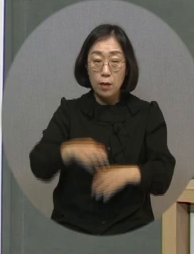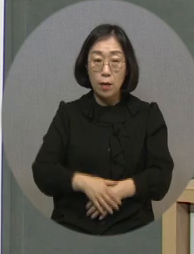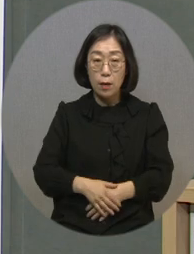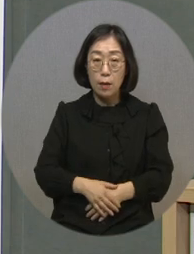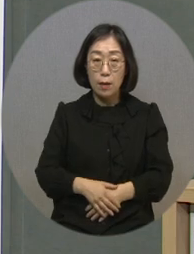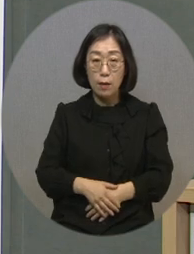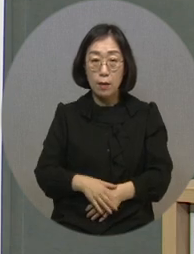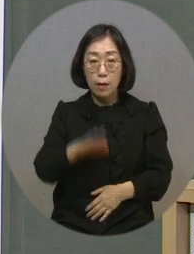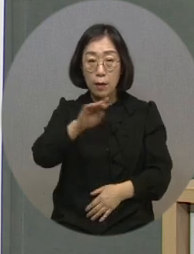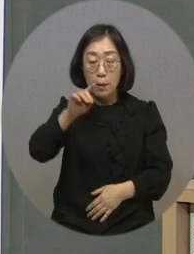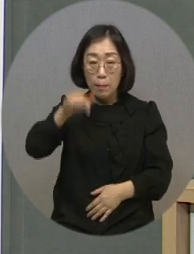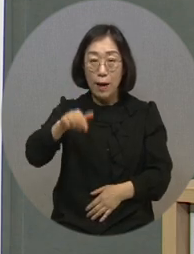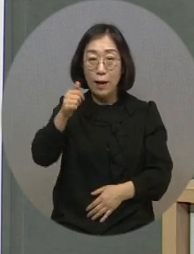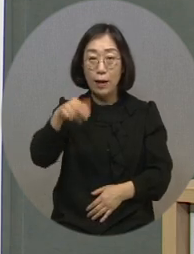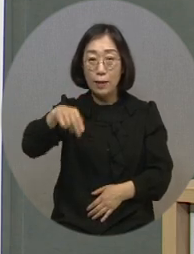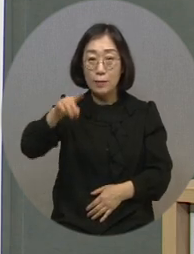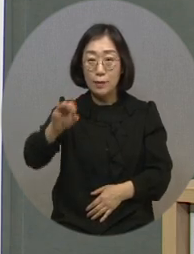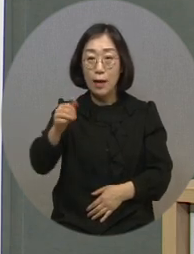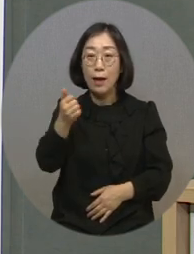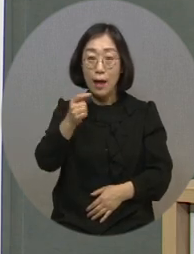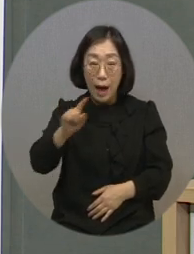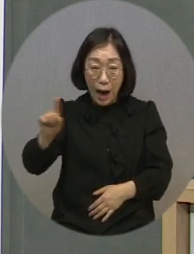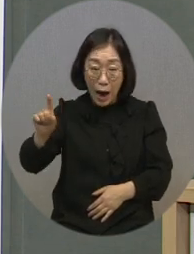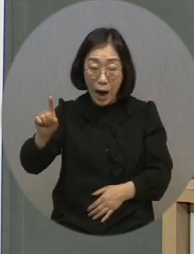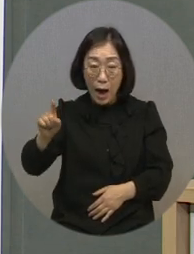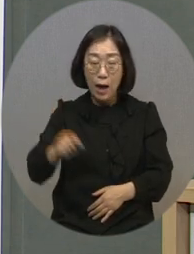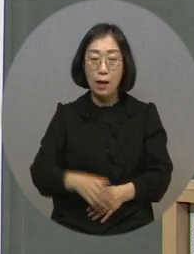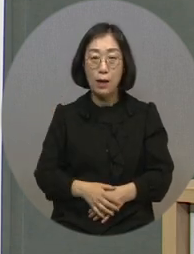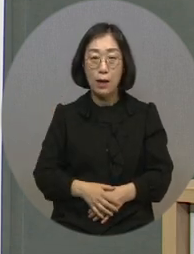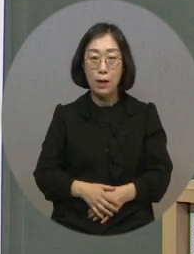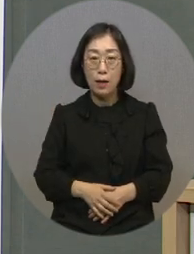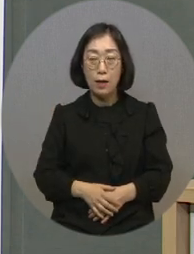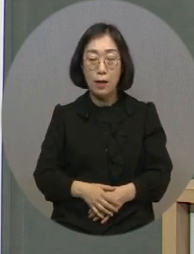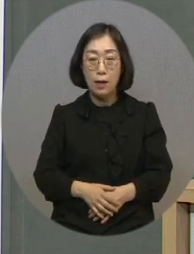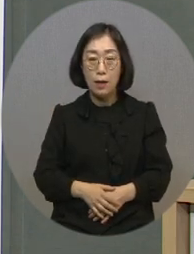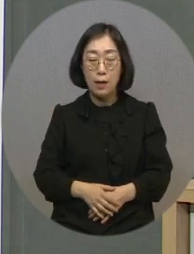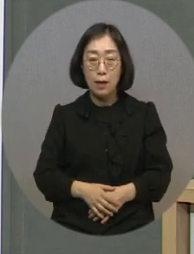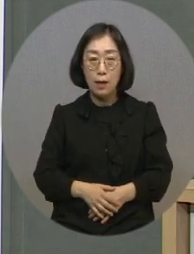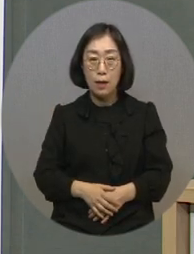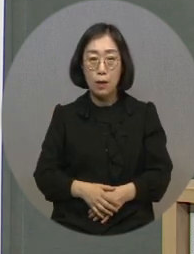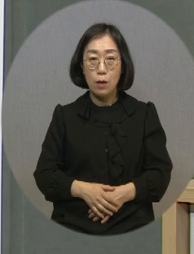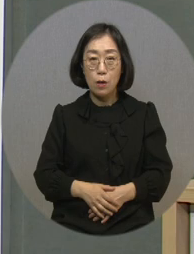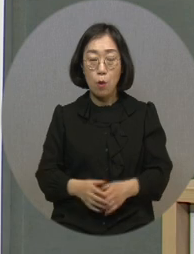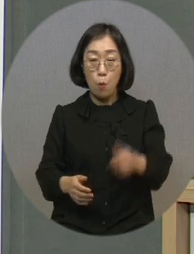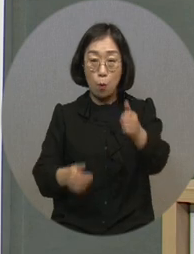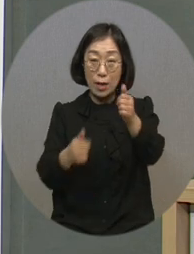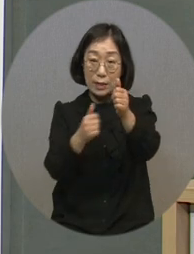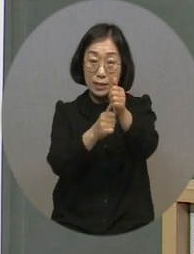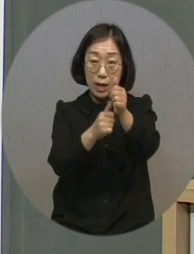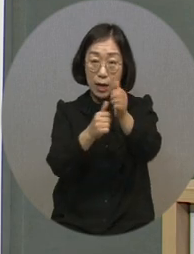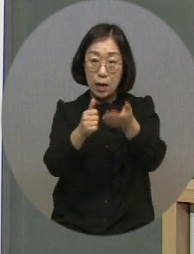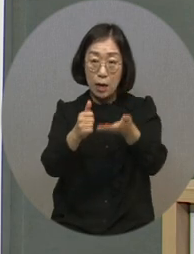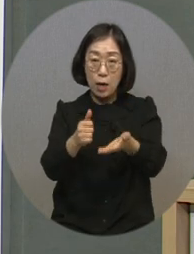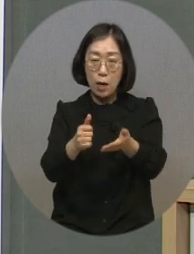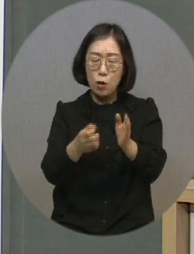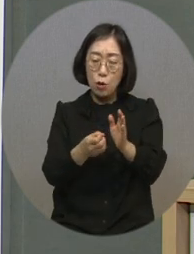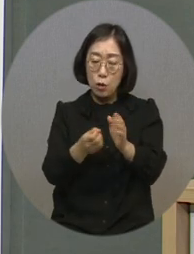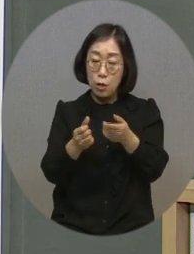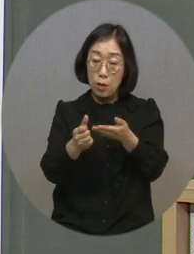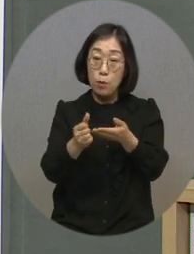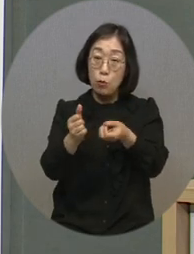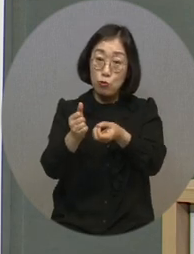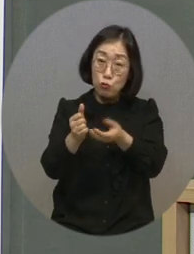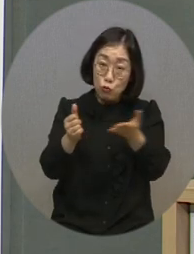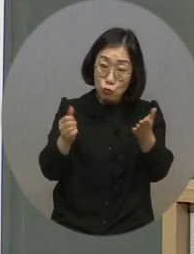예, 박상하 예, 예. 박상하 예. 부회장이 예. 상당히 유명하신 분인데 예,